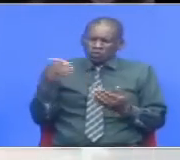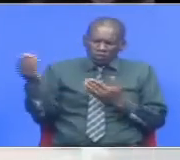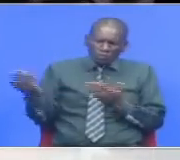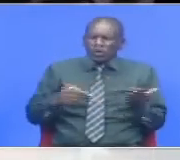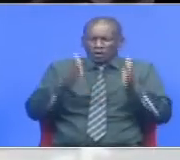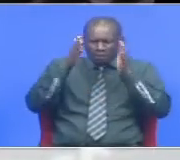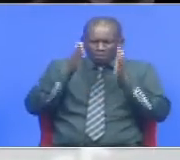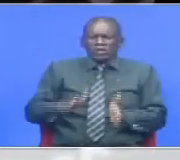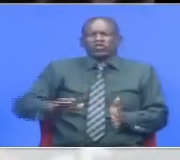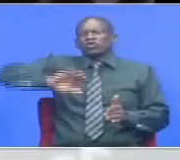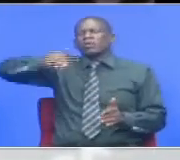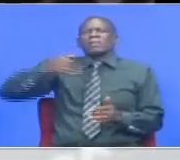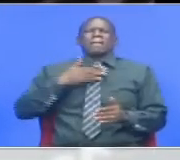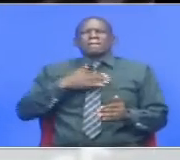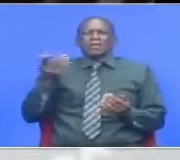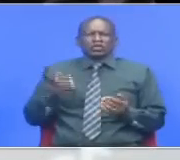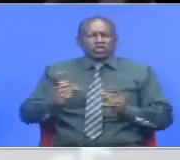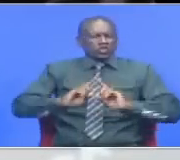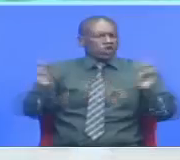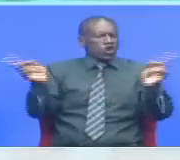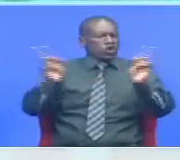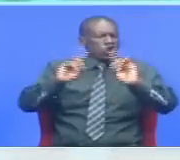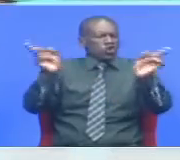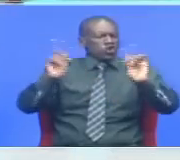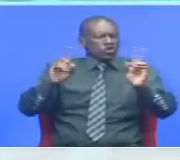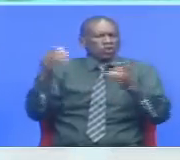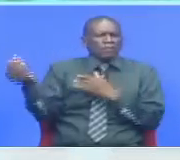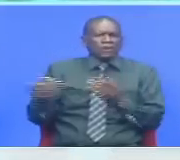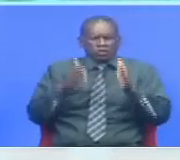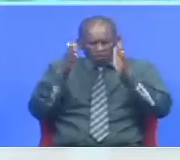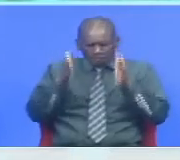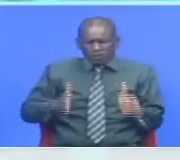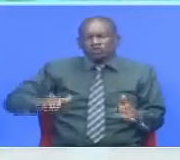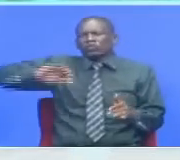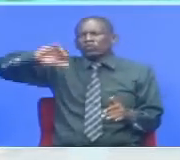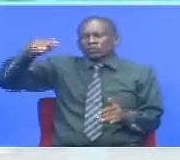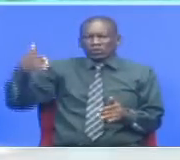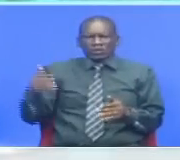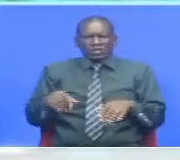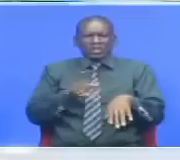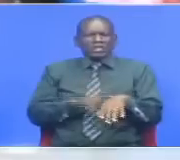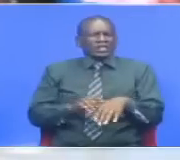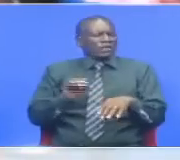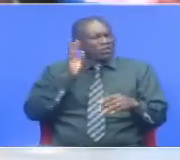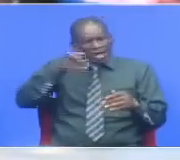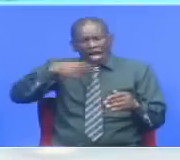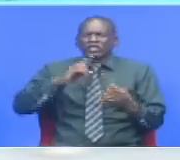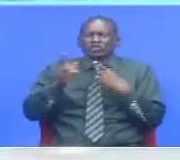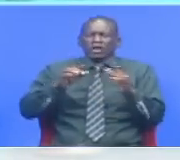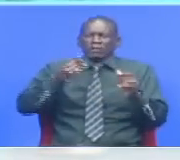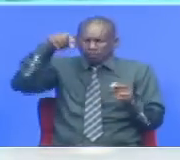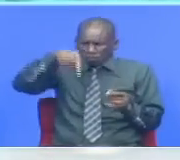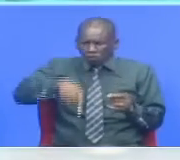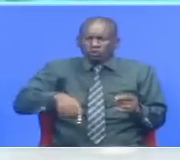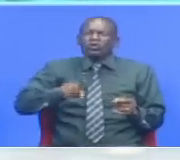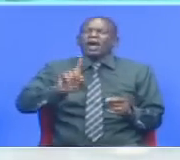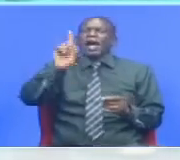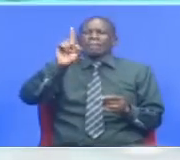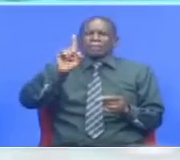personal, tafadhali. No. Wakati mnasikia tukisema bottom up, ni kwa